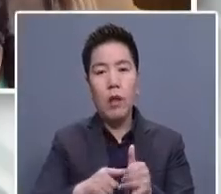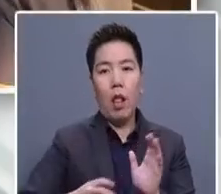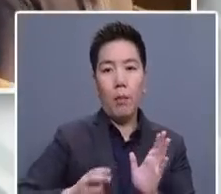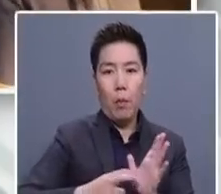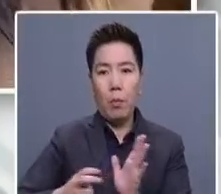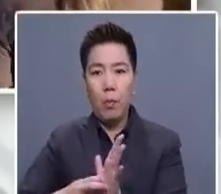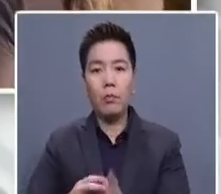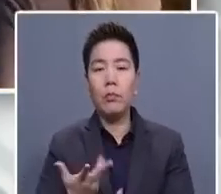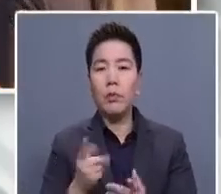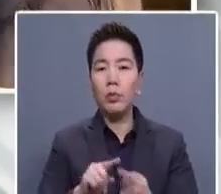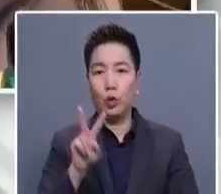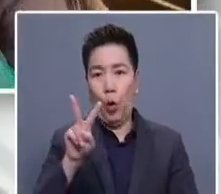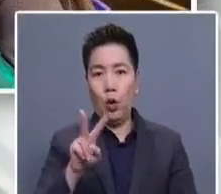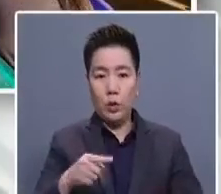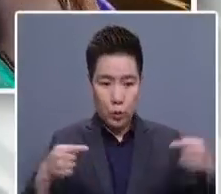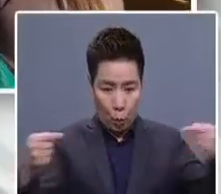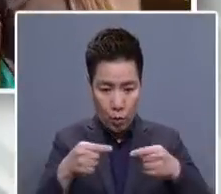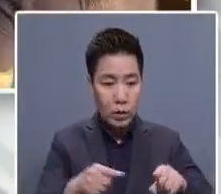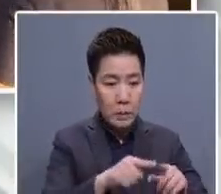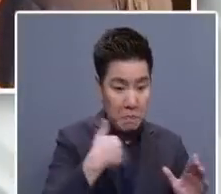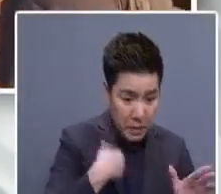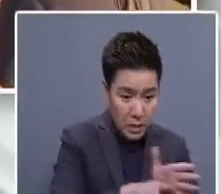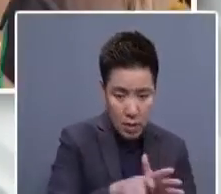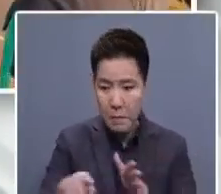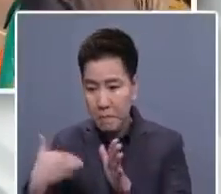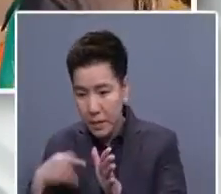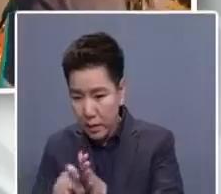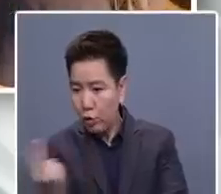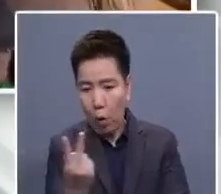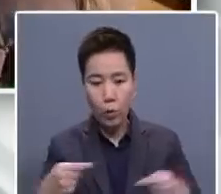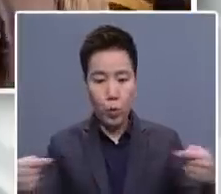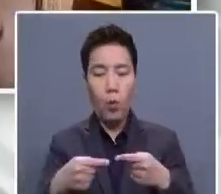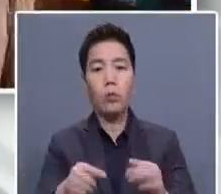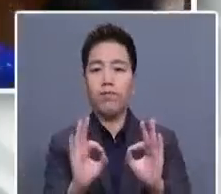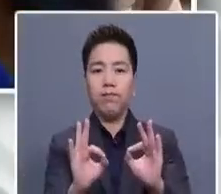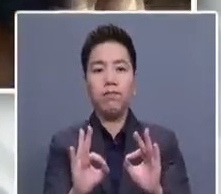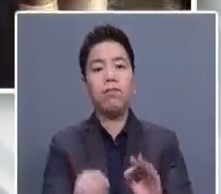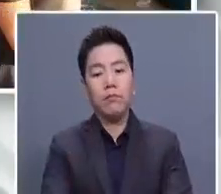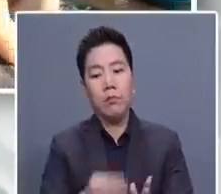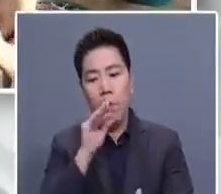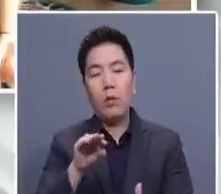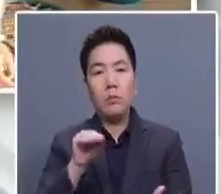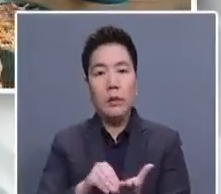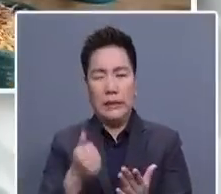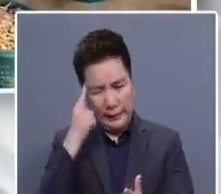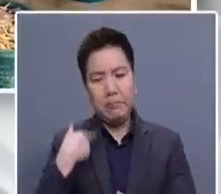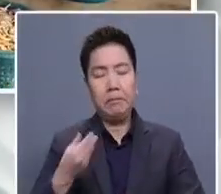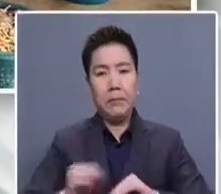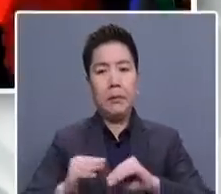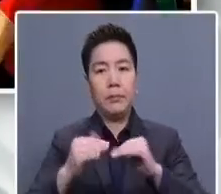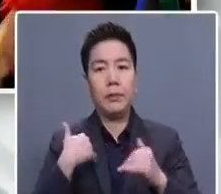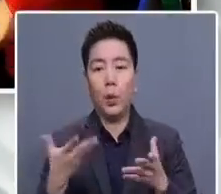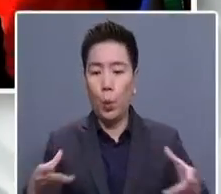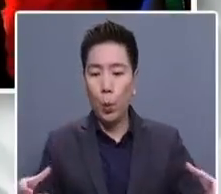การยืนยันสองครั้งตรงกัน ค่ะจุดหรือว่ากลุ่มหลักๆที่เป็นกลุ่มเสี่ยงนั่นก็คือกลุ่มแรงงาน